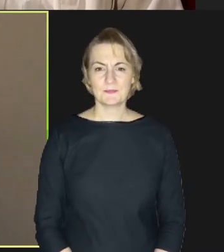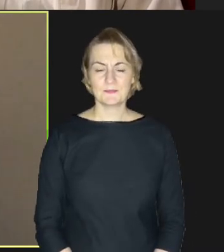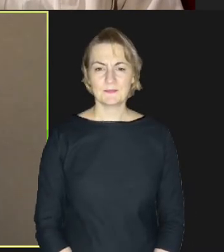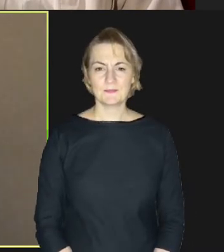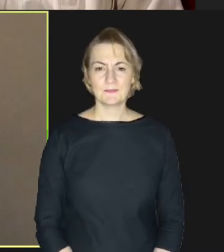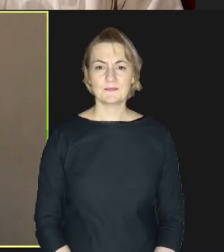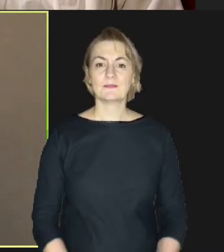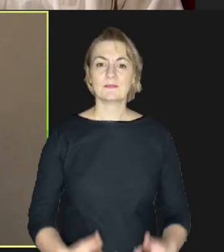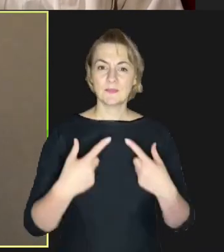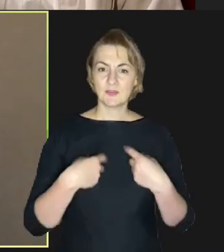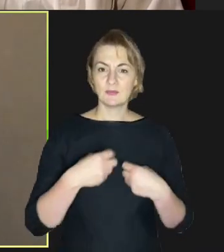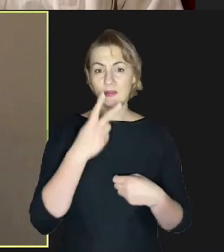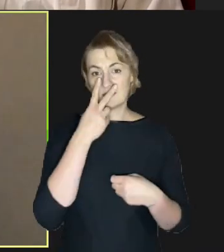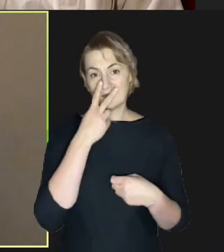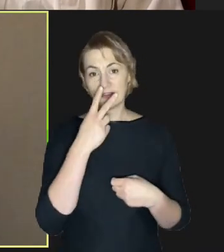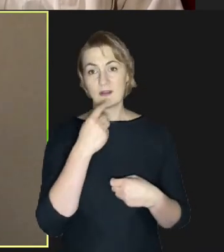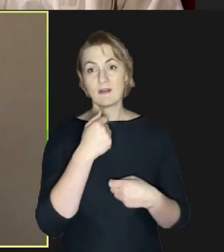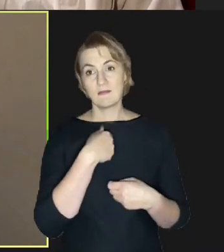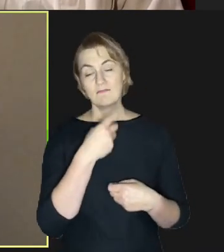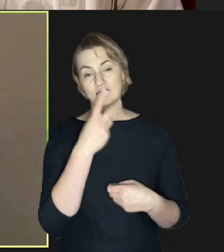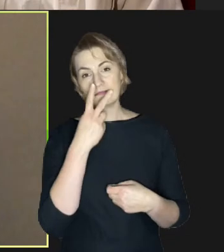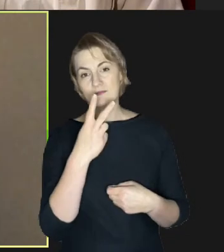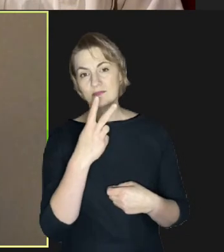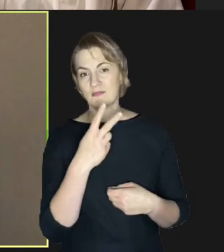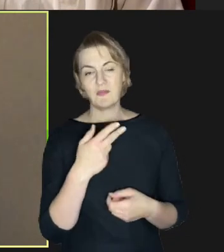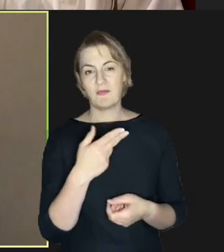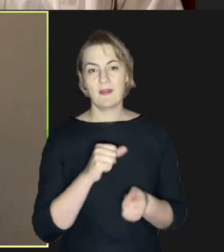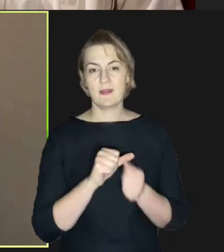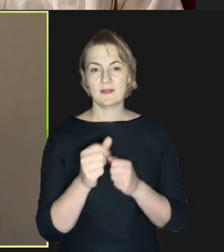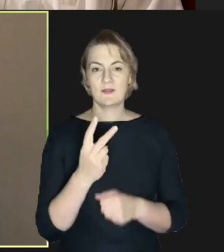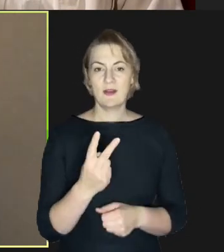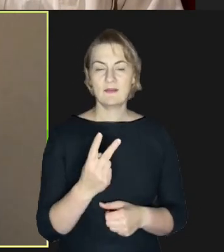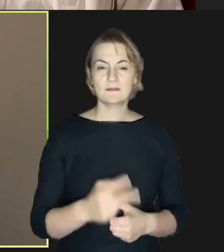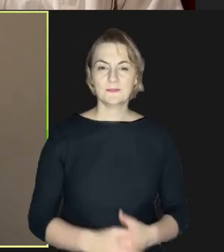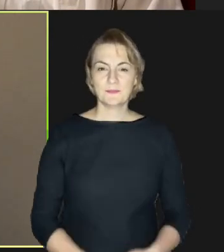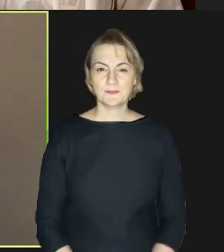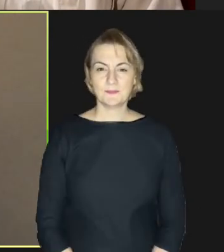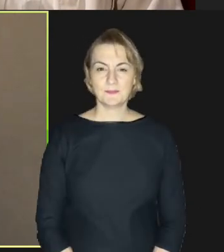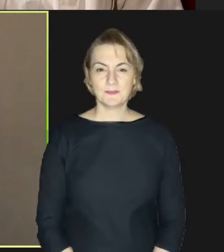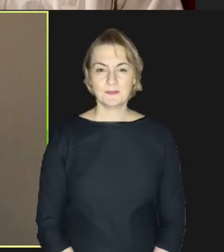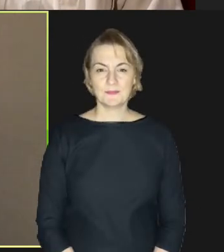Widzący i to, co widziane, to nie dwa.